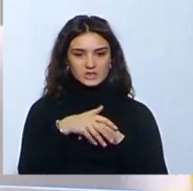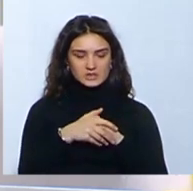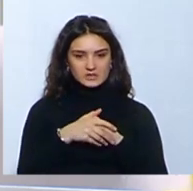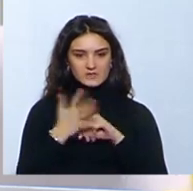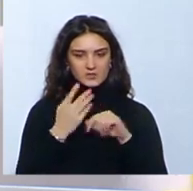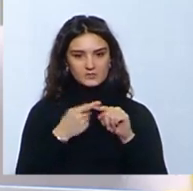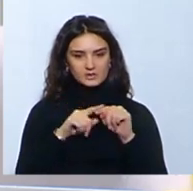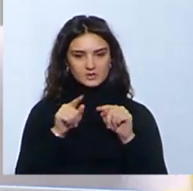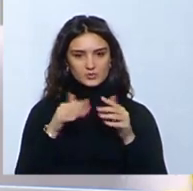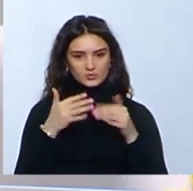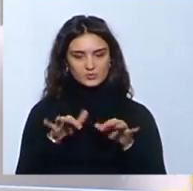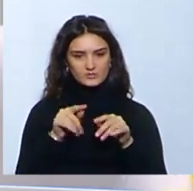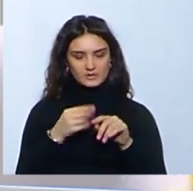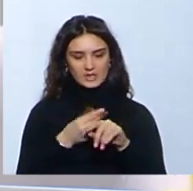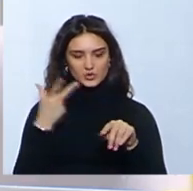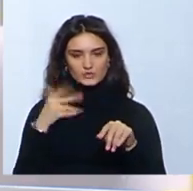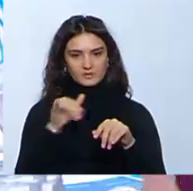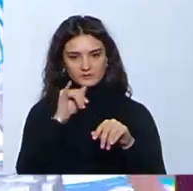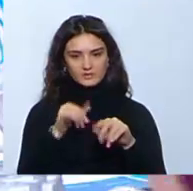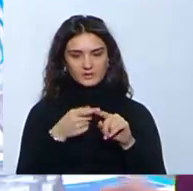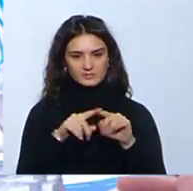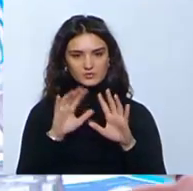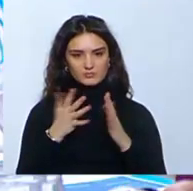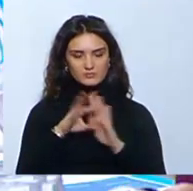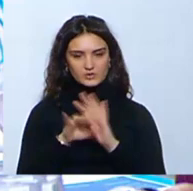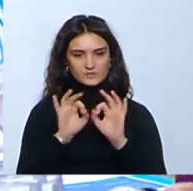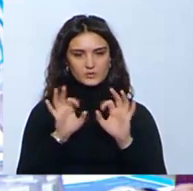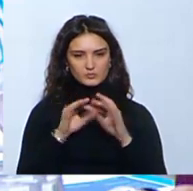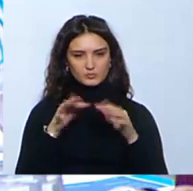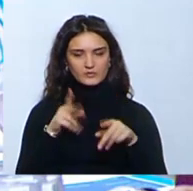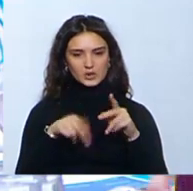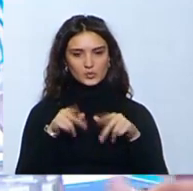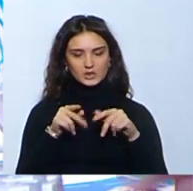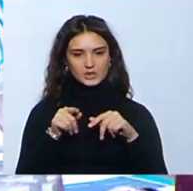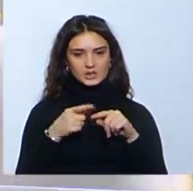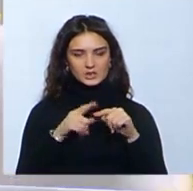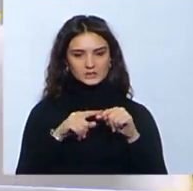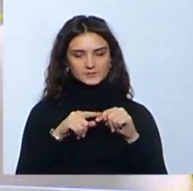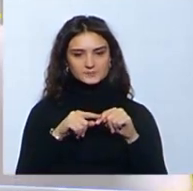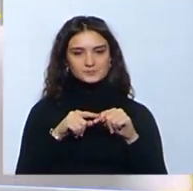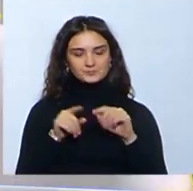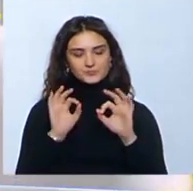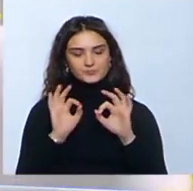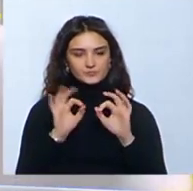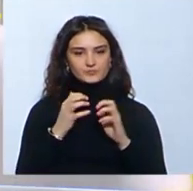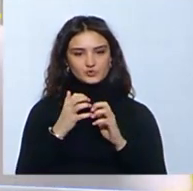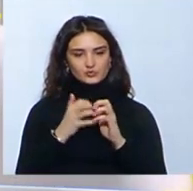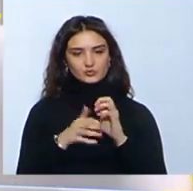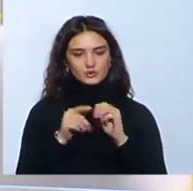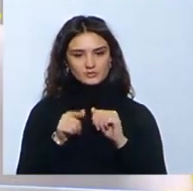რომელიც უკვე არაგაწოვადია, რა თქმა უნდა, ამ შემთხვევაში საუბრობთ უკვე ქირურგიაზე, რომელიც შედარებით უფრო